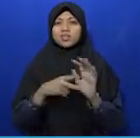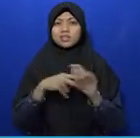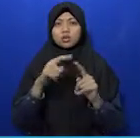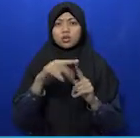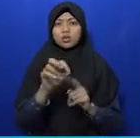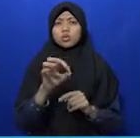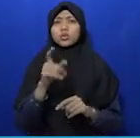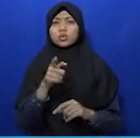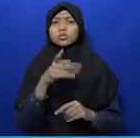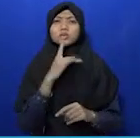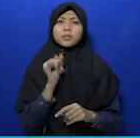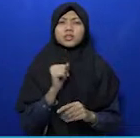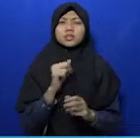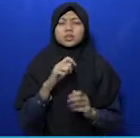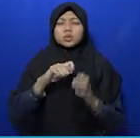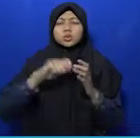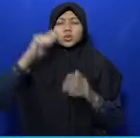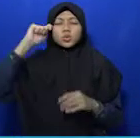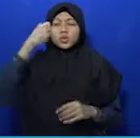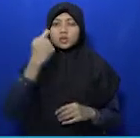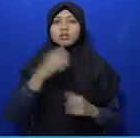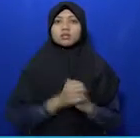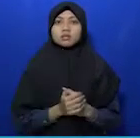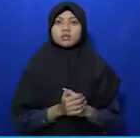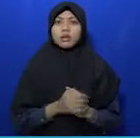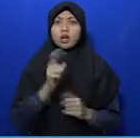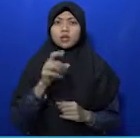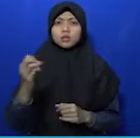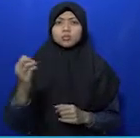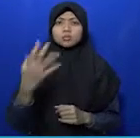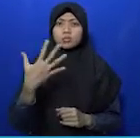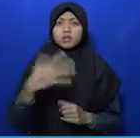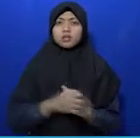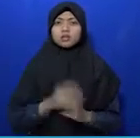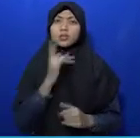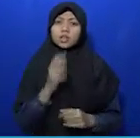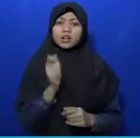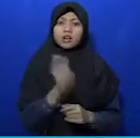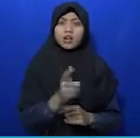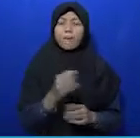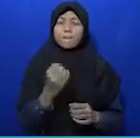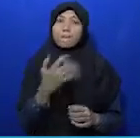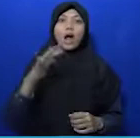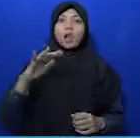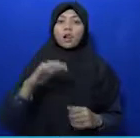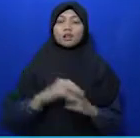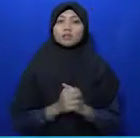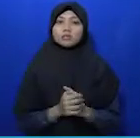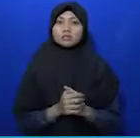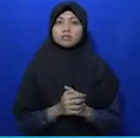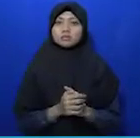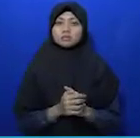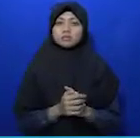Ini banyak beredar hoax yang mengatakan, wah ini harganya apa namanya kemahalan segala macam gitu ya.